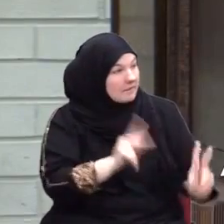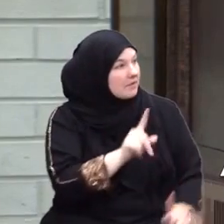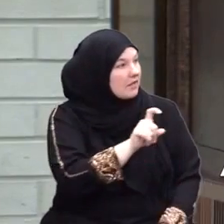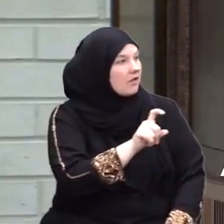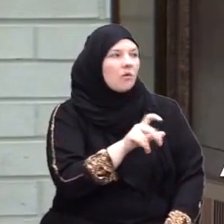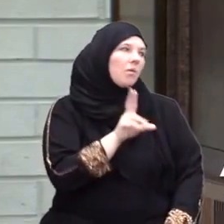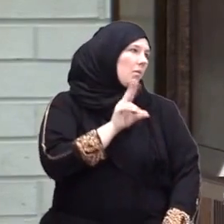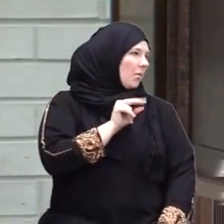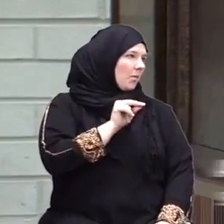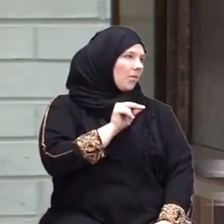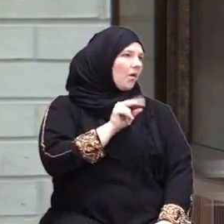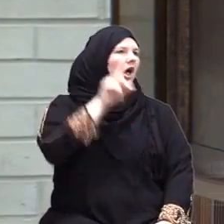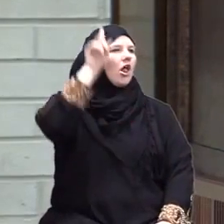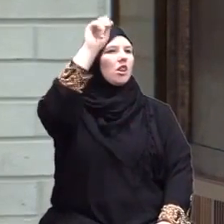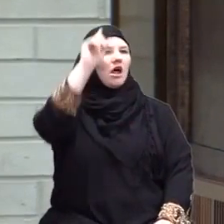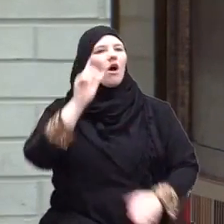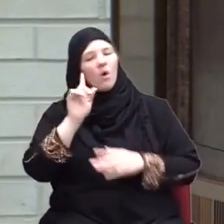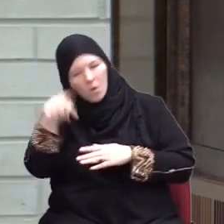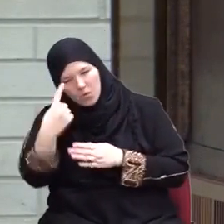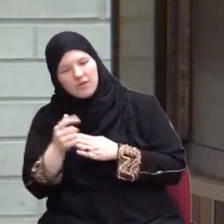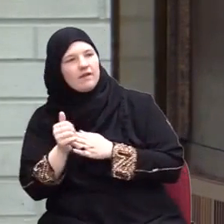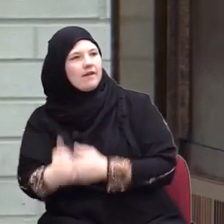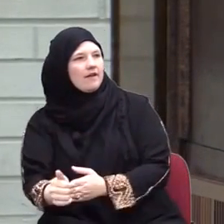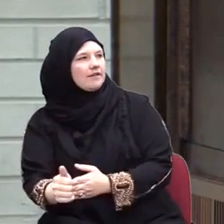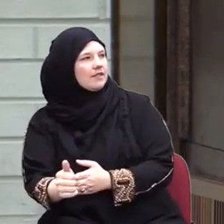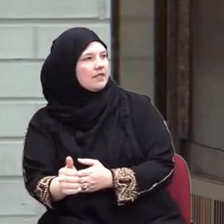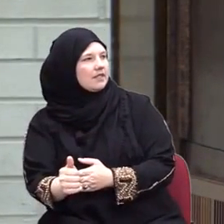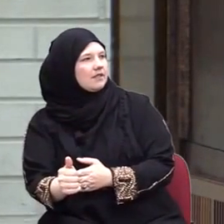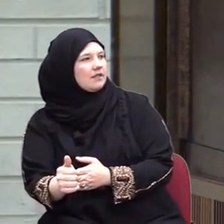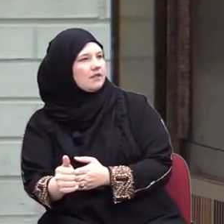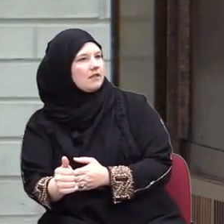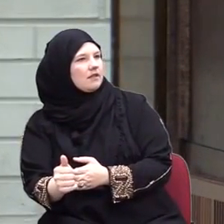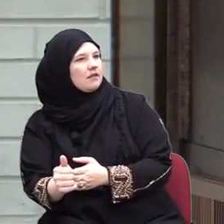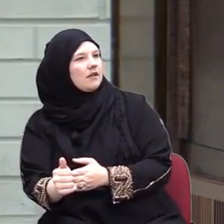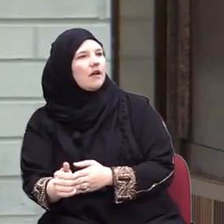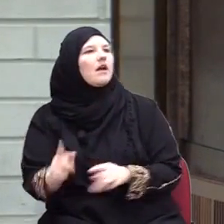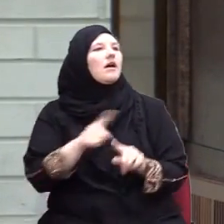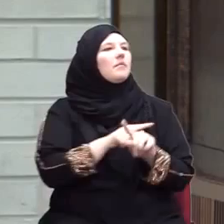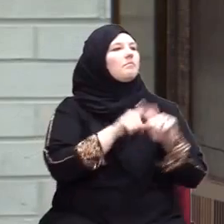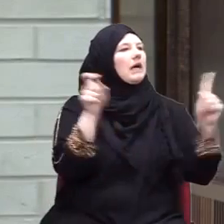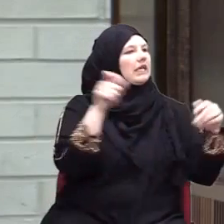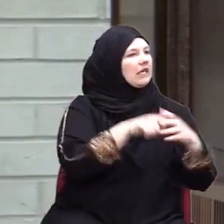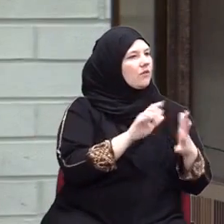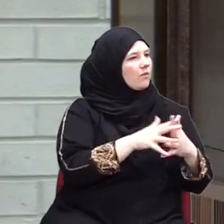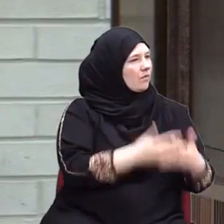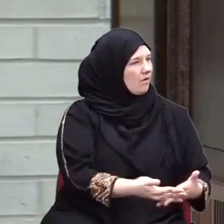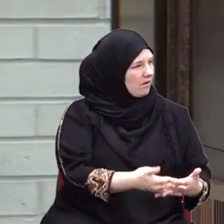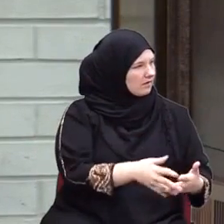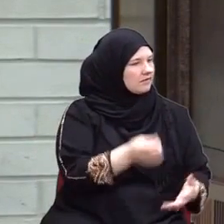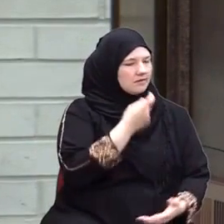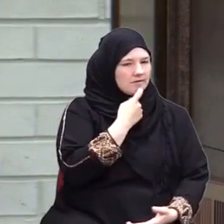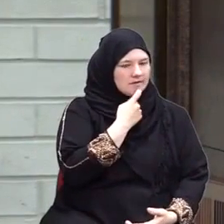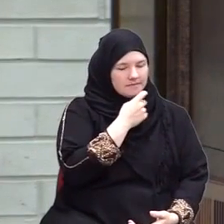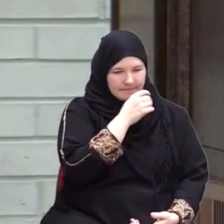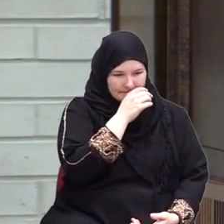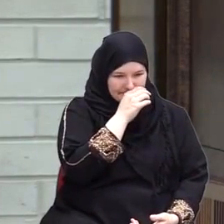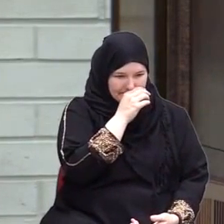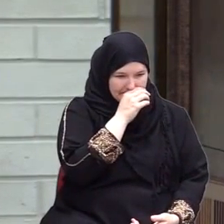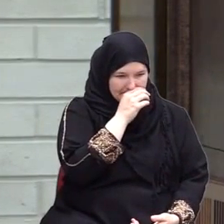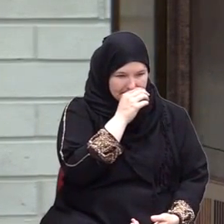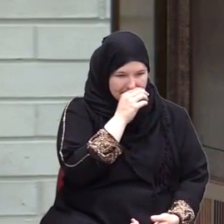Allah guides. What about the ayat that says, قُلْ إِنَّ اللَّهَ يُضِلُّ مَنْ يَشَاءُ وَيَهْدِي مَنْ